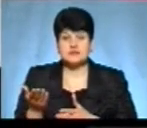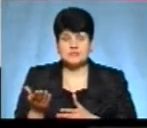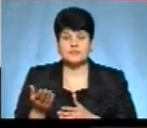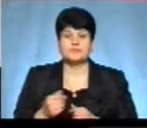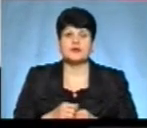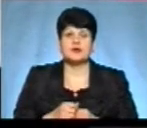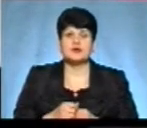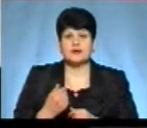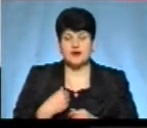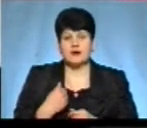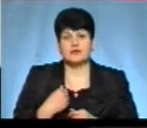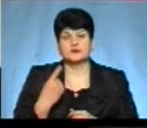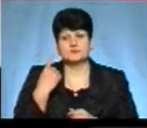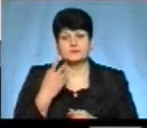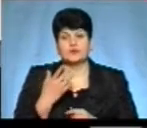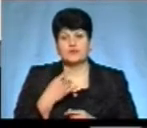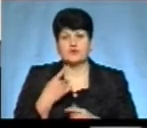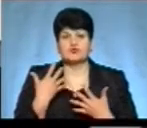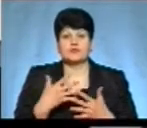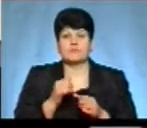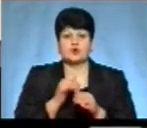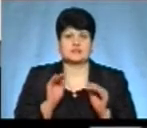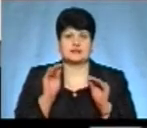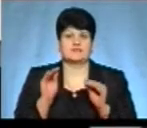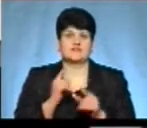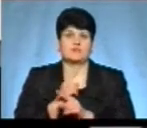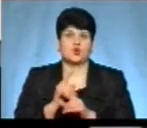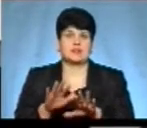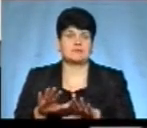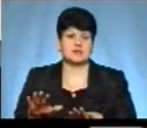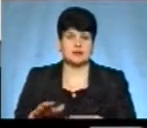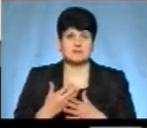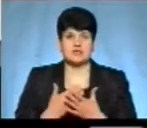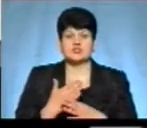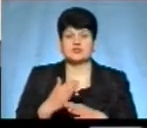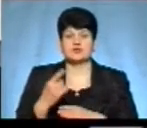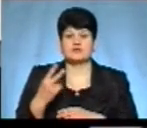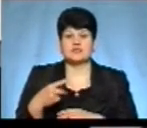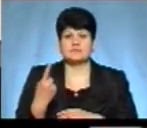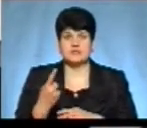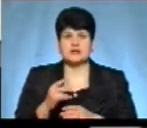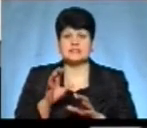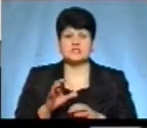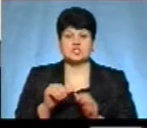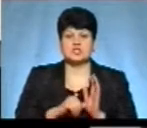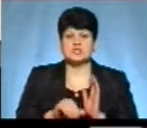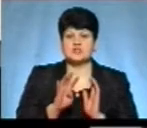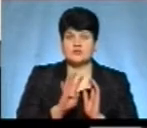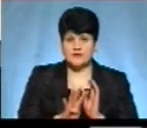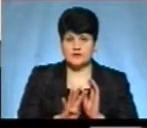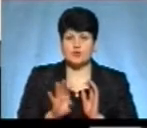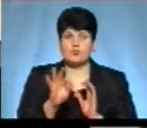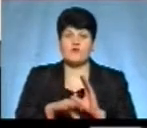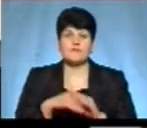це розміщення агітаційних матеріалів в заборонених місцях. Зокрема, частиною 21 статті 64 закону України про